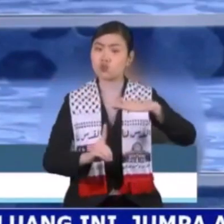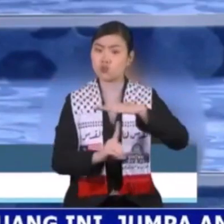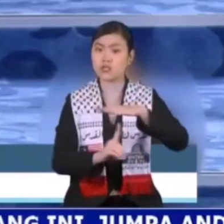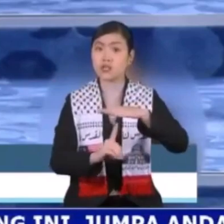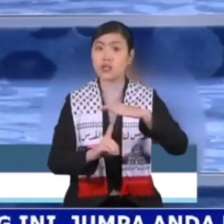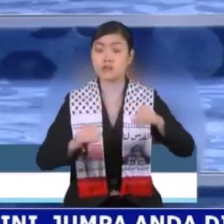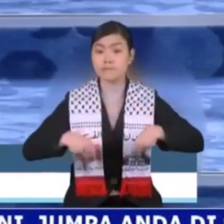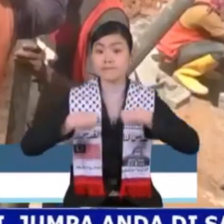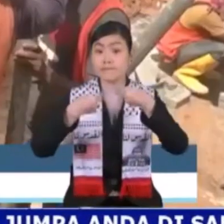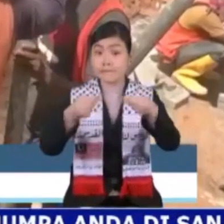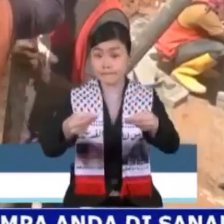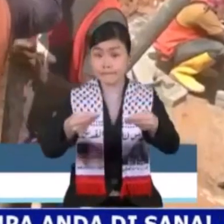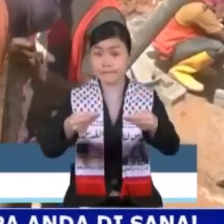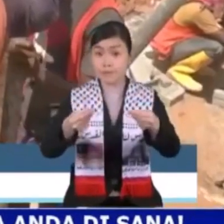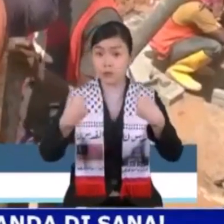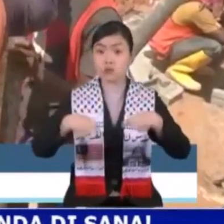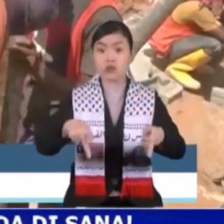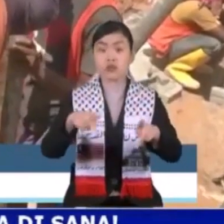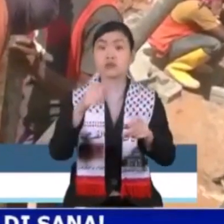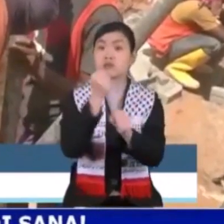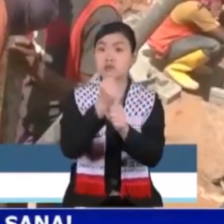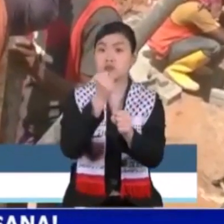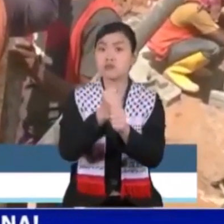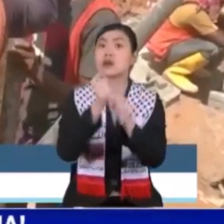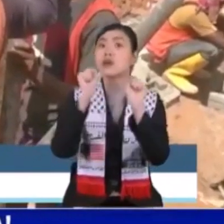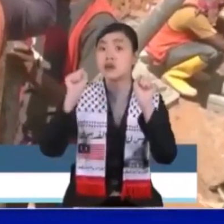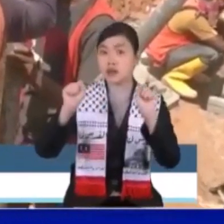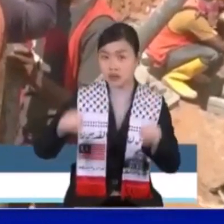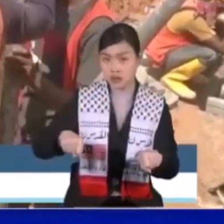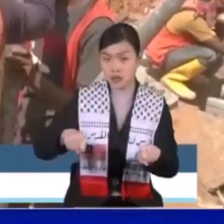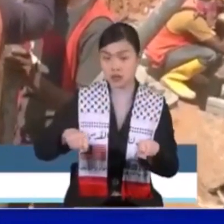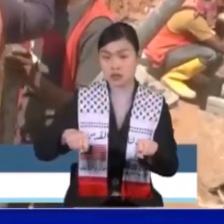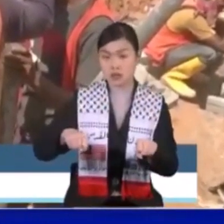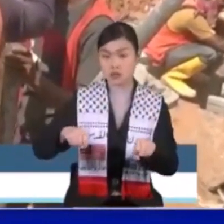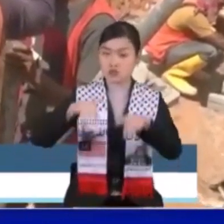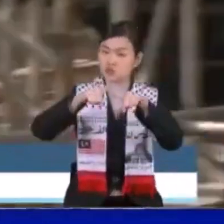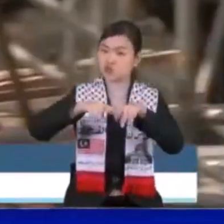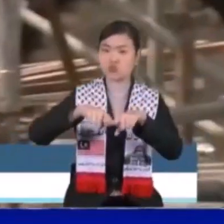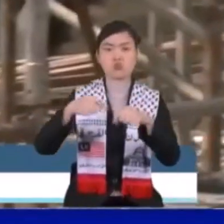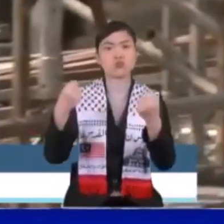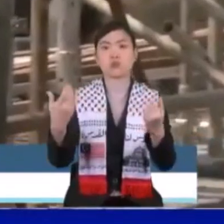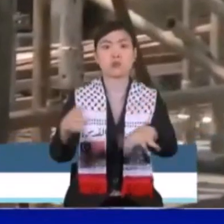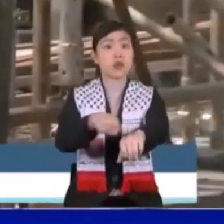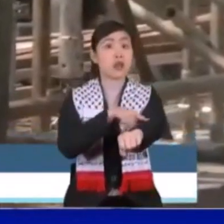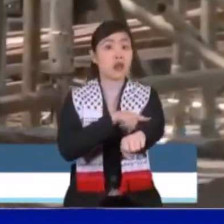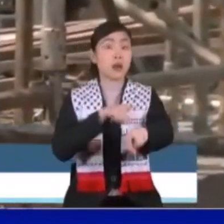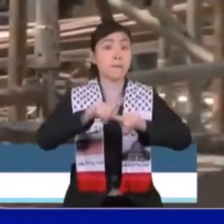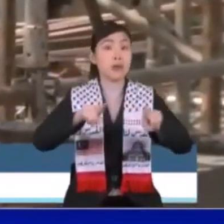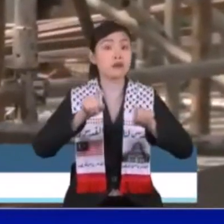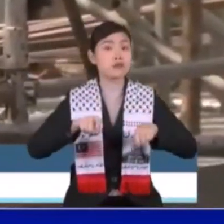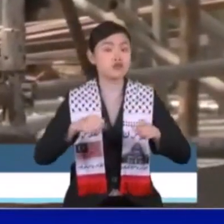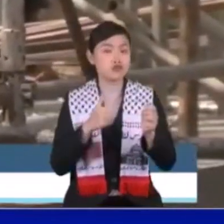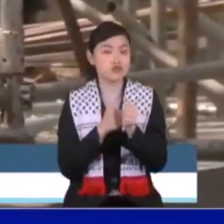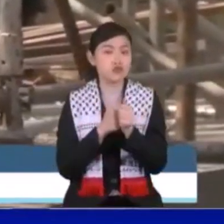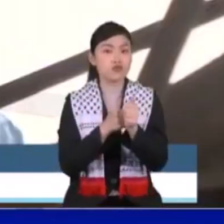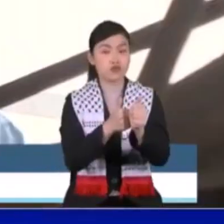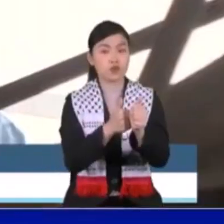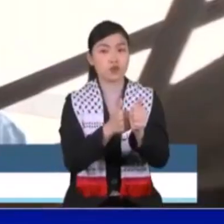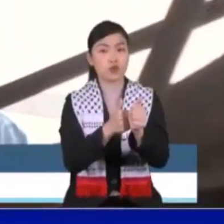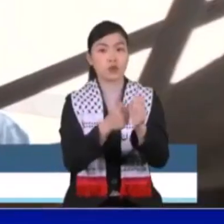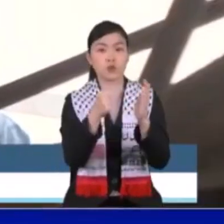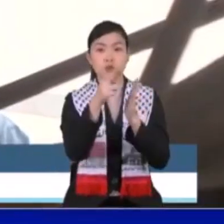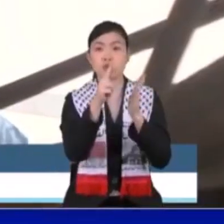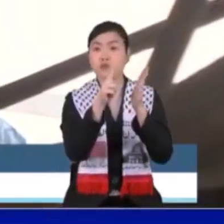dasar membenarkan mereka bekerja, mereka boleh bekerja selama mana mereka mematuhi syarat. Pertama,